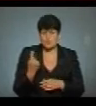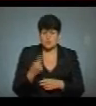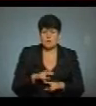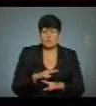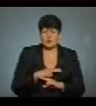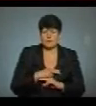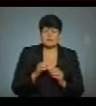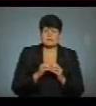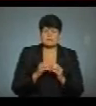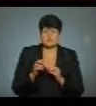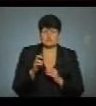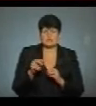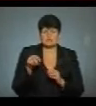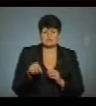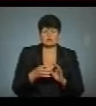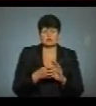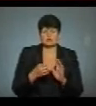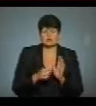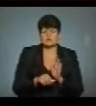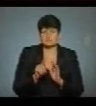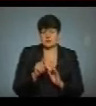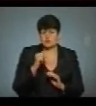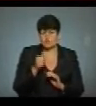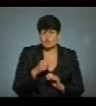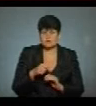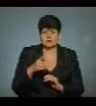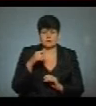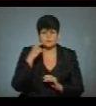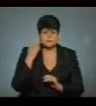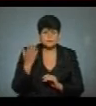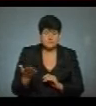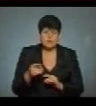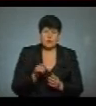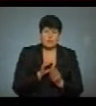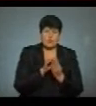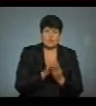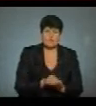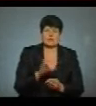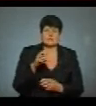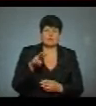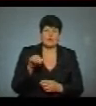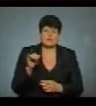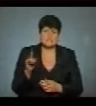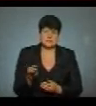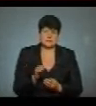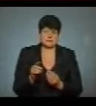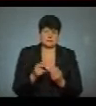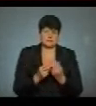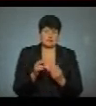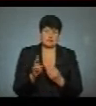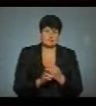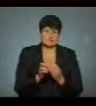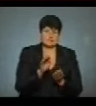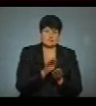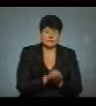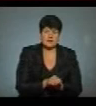Помер 10 березня 1861 року в Петербурзі. Його поховали на Смолинському кладовищі. За 58